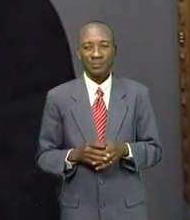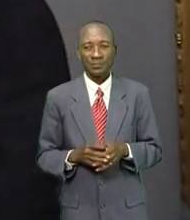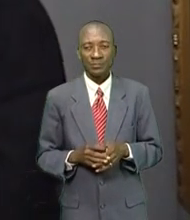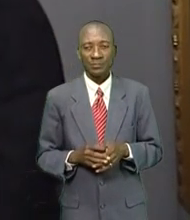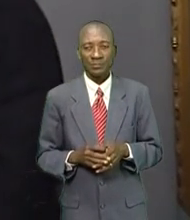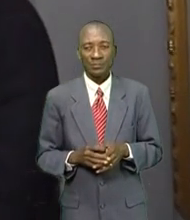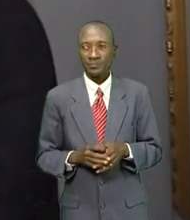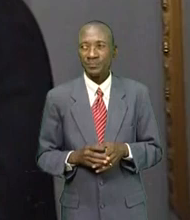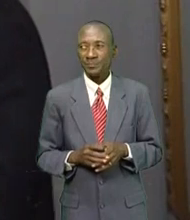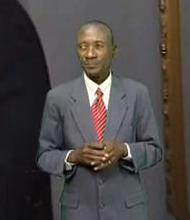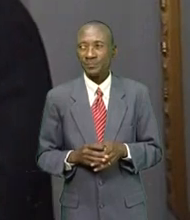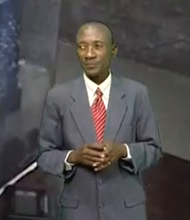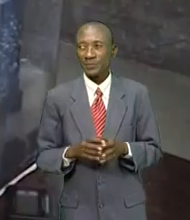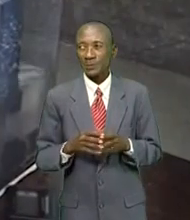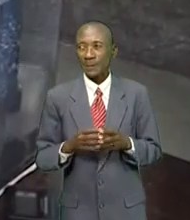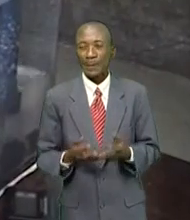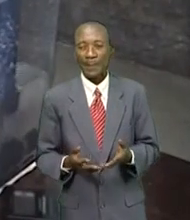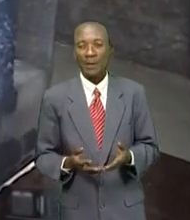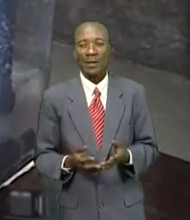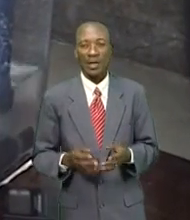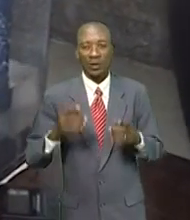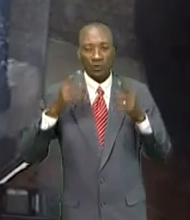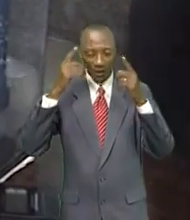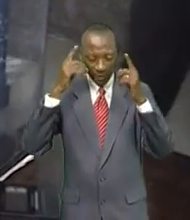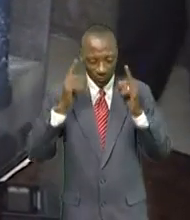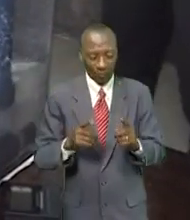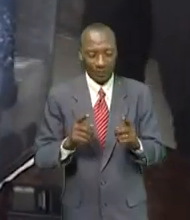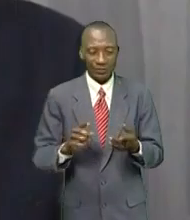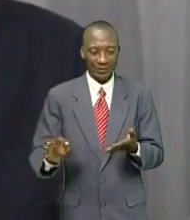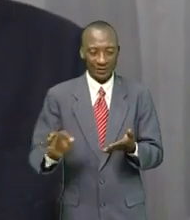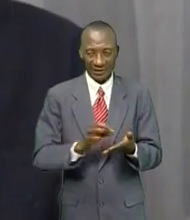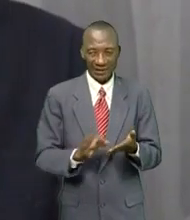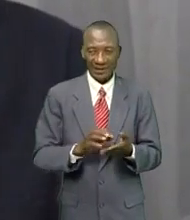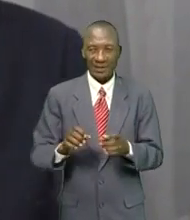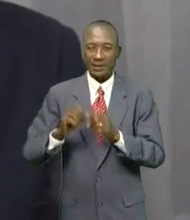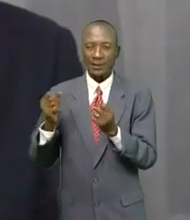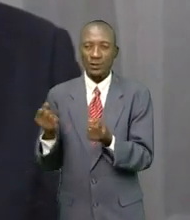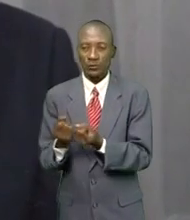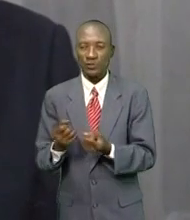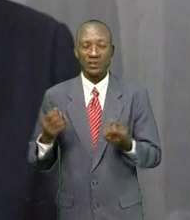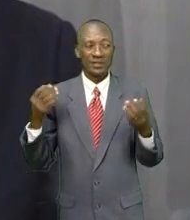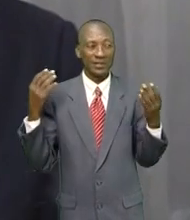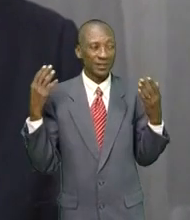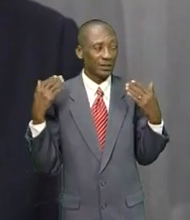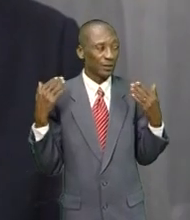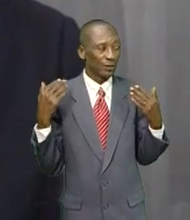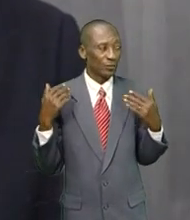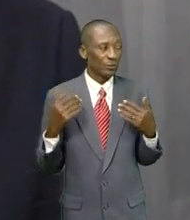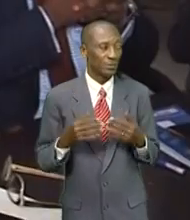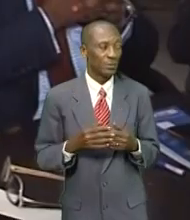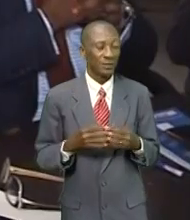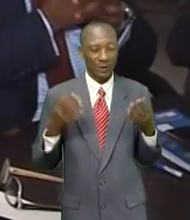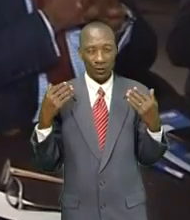Conclue pour une durée de 30 jours, cette convention va donc s'accompagner en plus des fournitures, des étapes de formation du personnel de la Régie des eaux